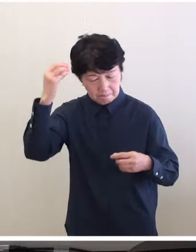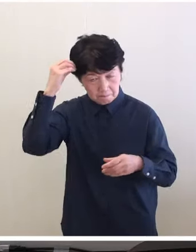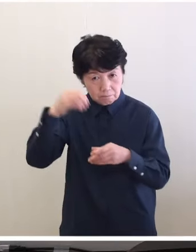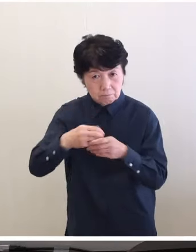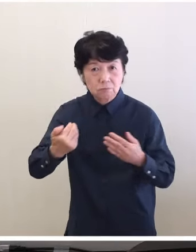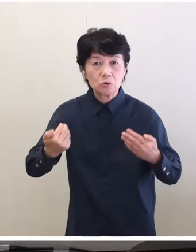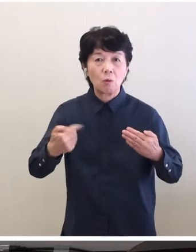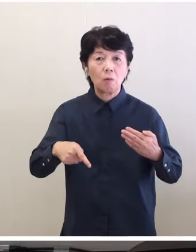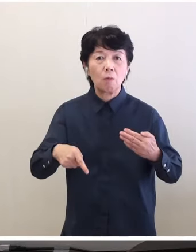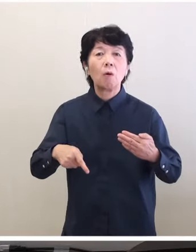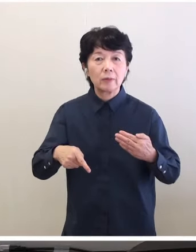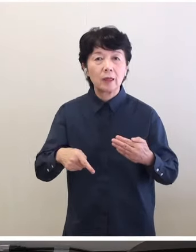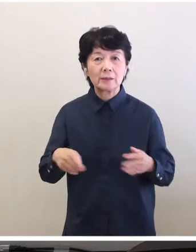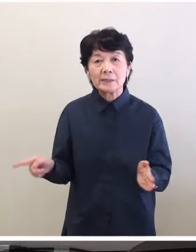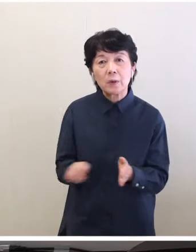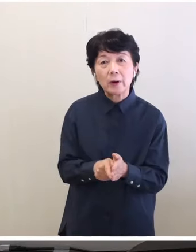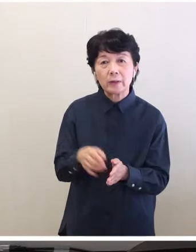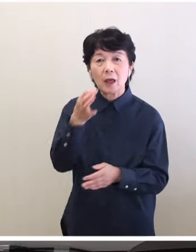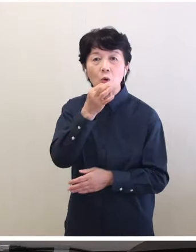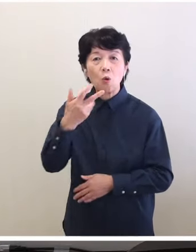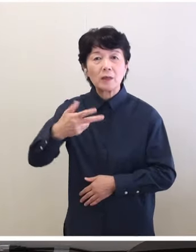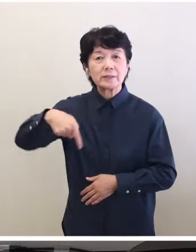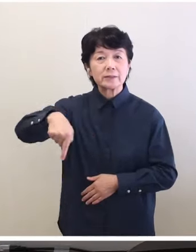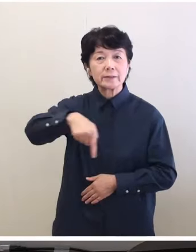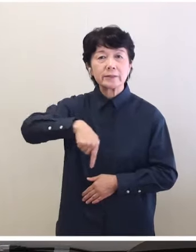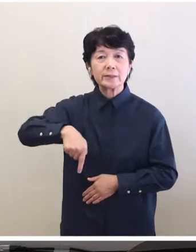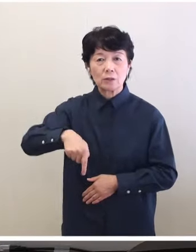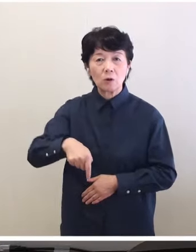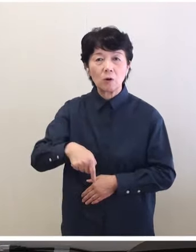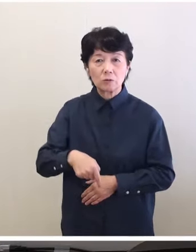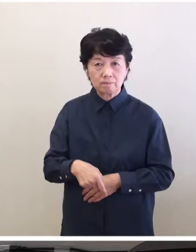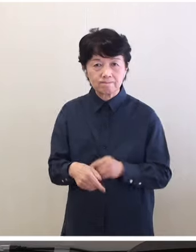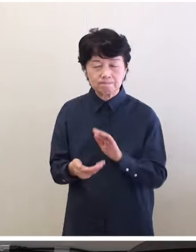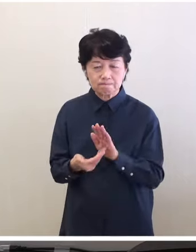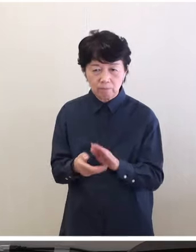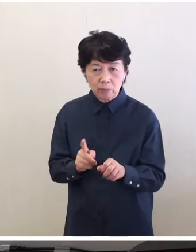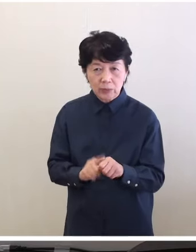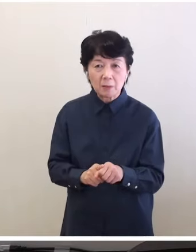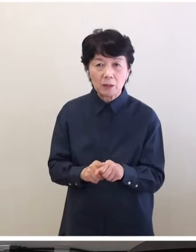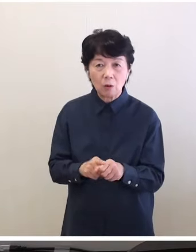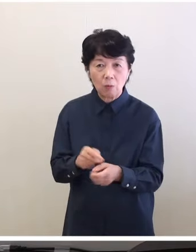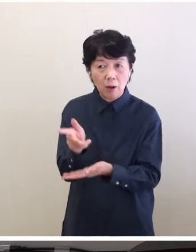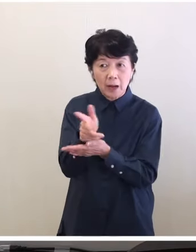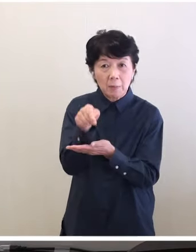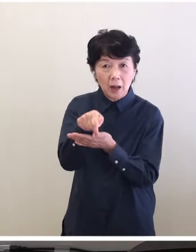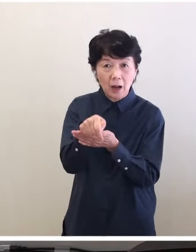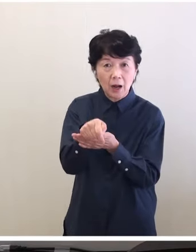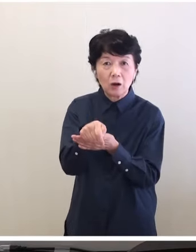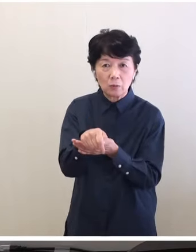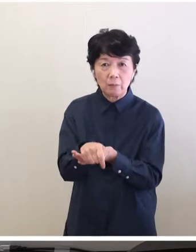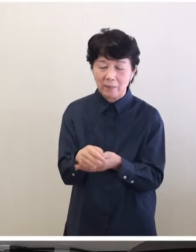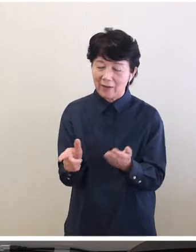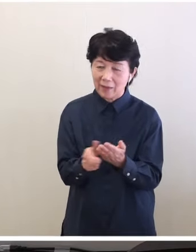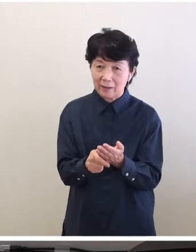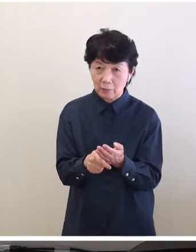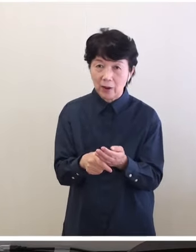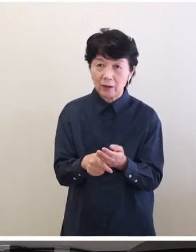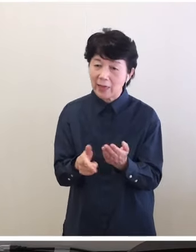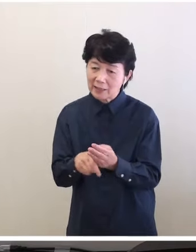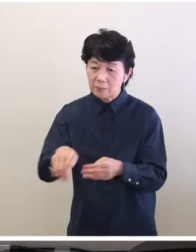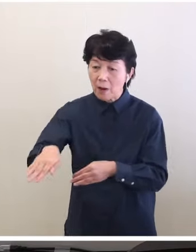ですね、これまでのこの神戸市のこの防犯カメラの設置の考え方は、通学路、駅周